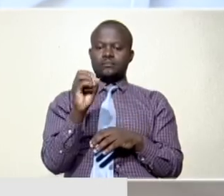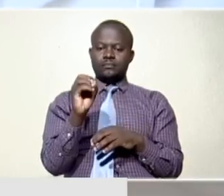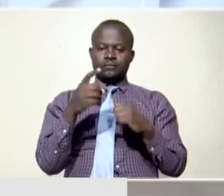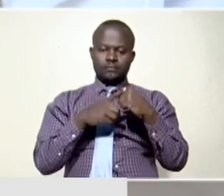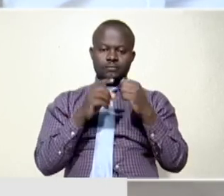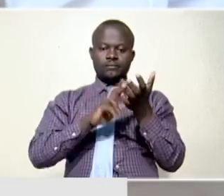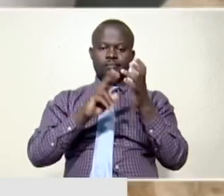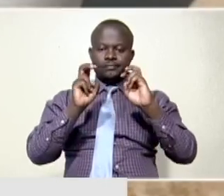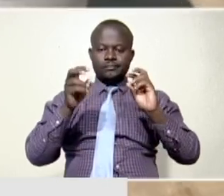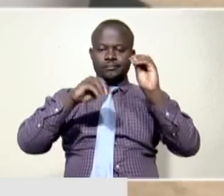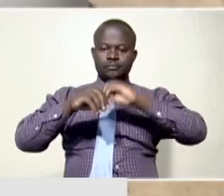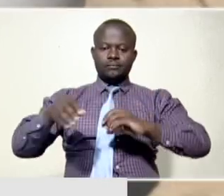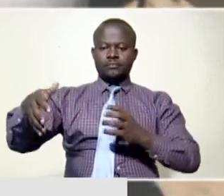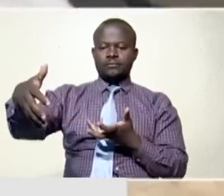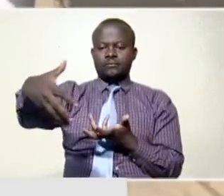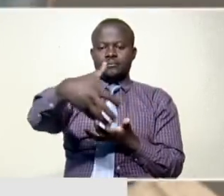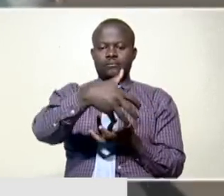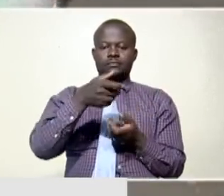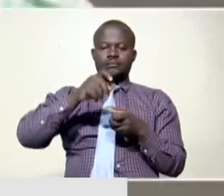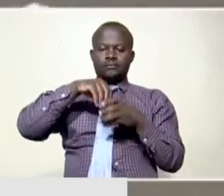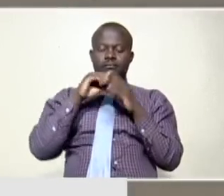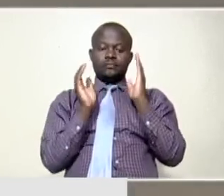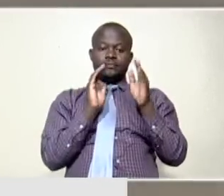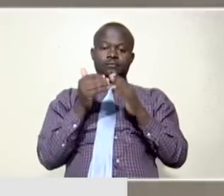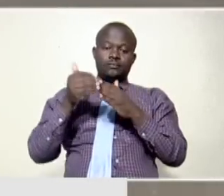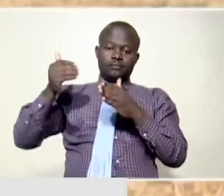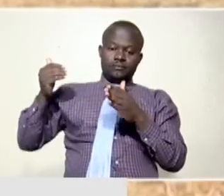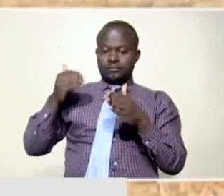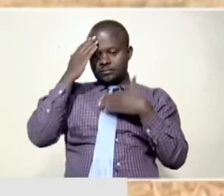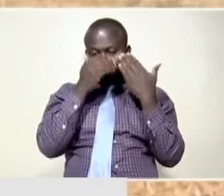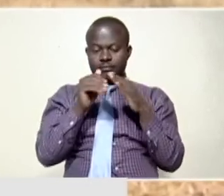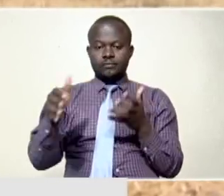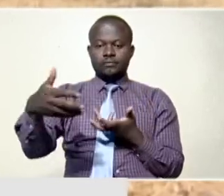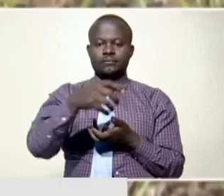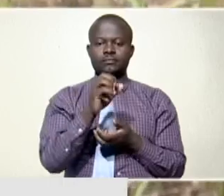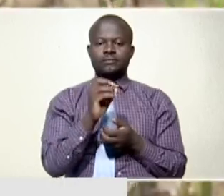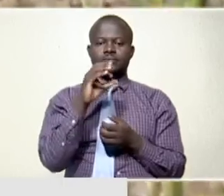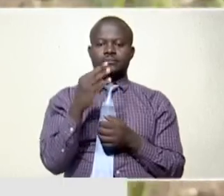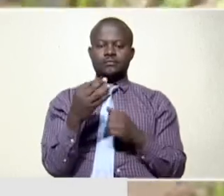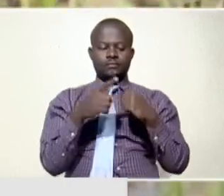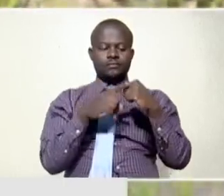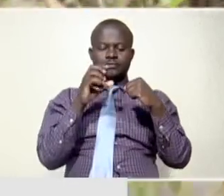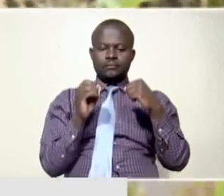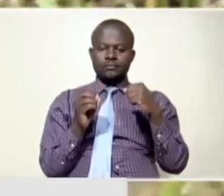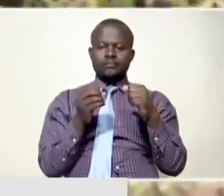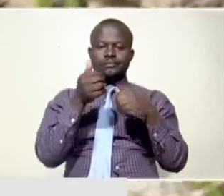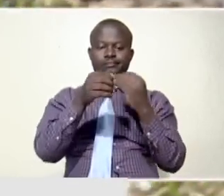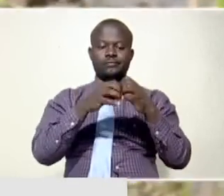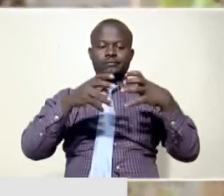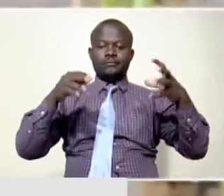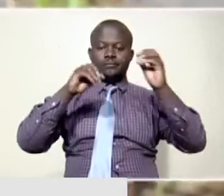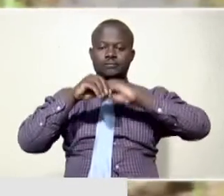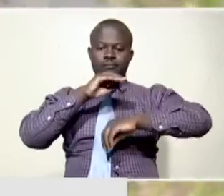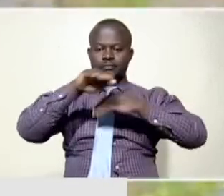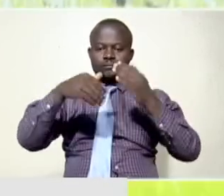ko uwo musaruro wiyongereye bagiranije n'igihembwe cyabanjirije iki, kuko ho bejeje toni 366. Uku kwiyongera k'umusaruro